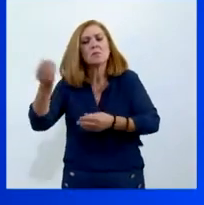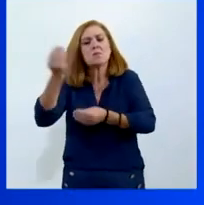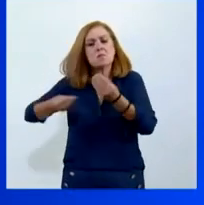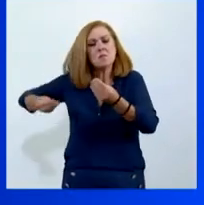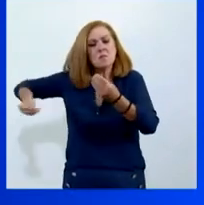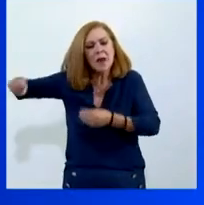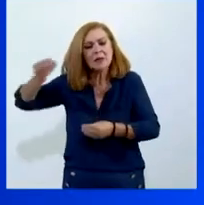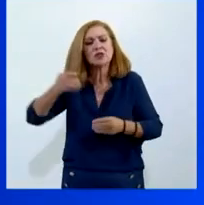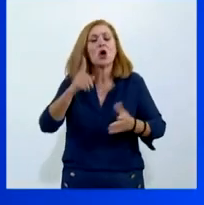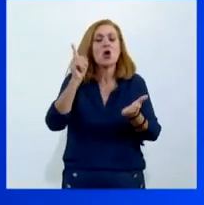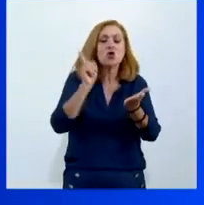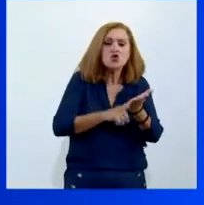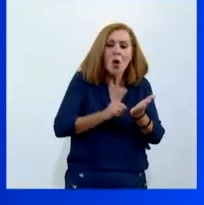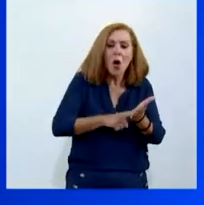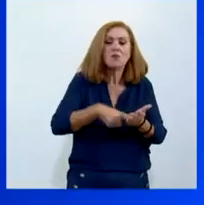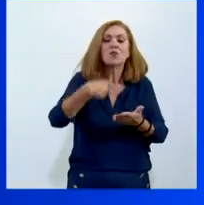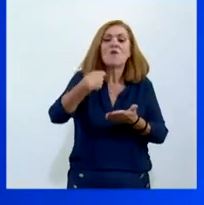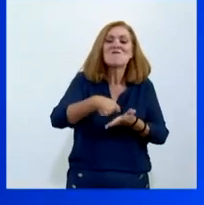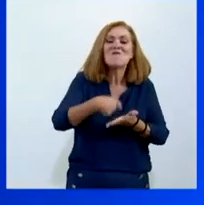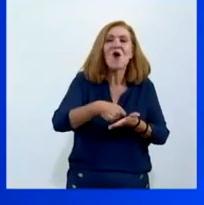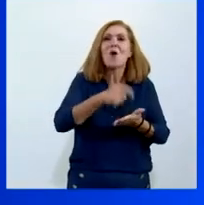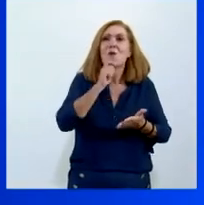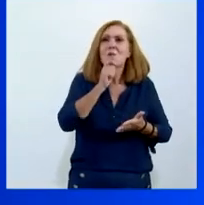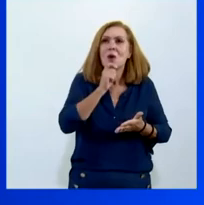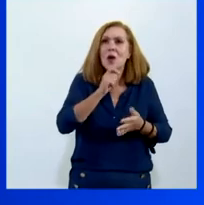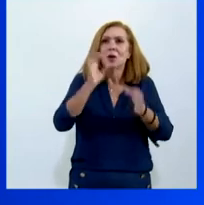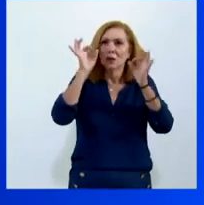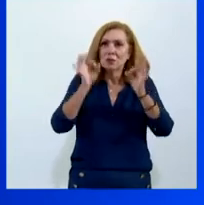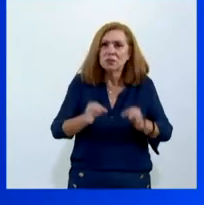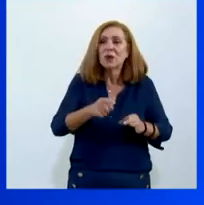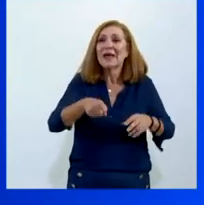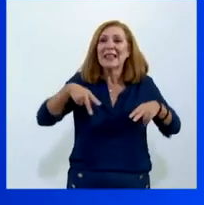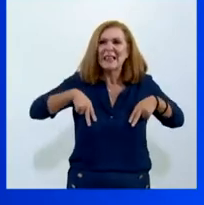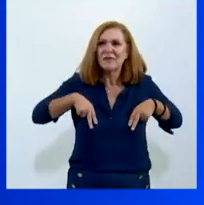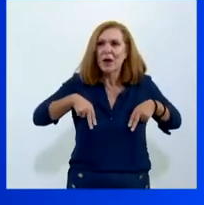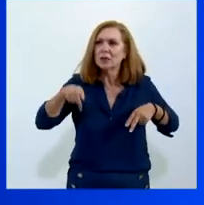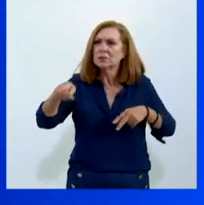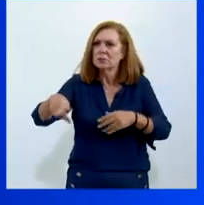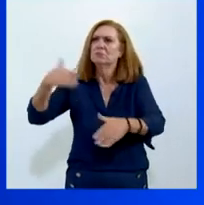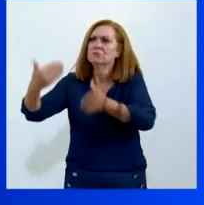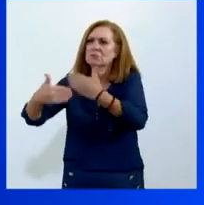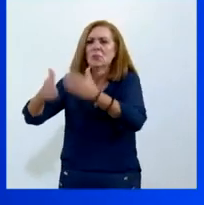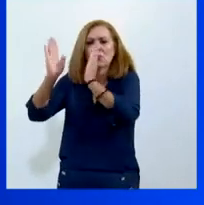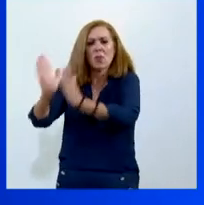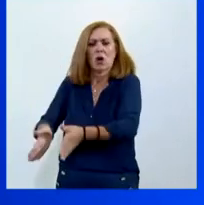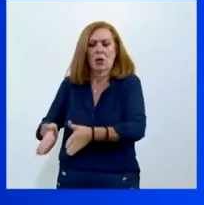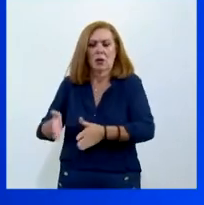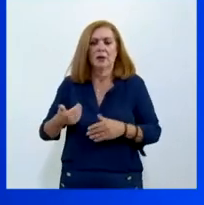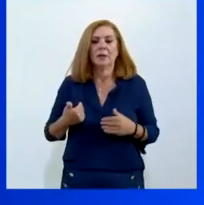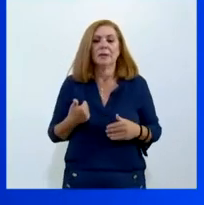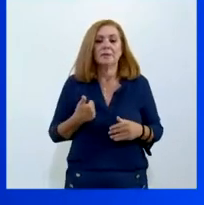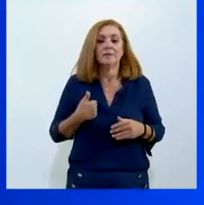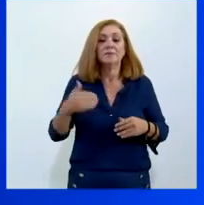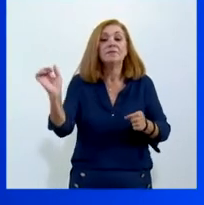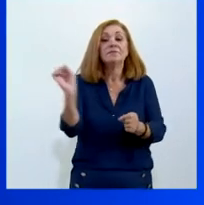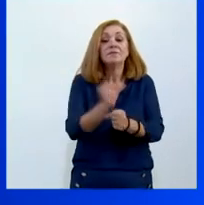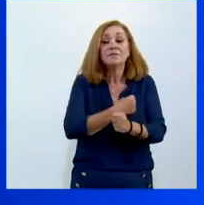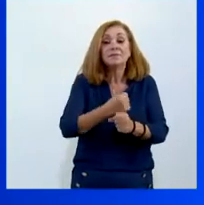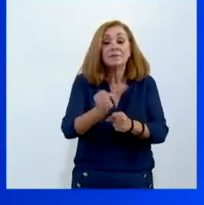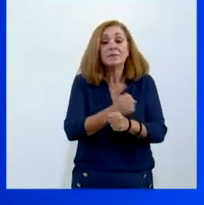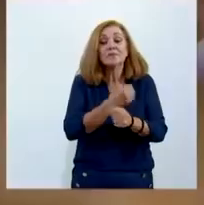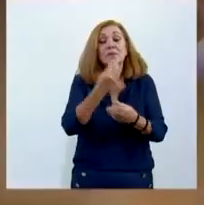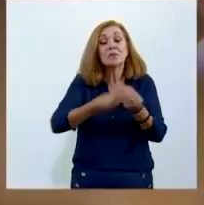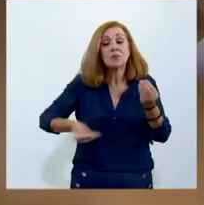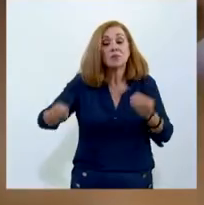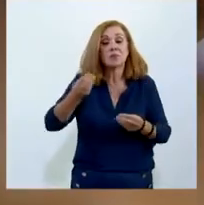τη στοχοθεσία και τη φορολογική πολιτική την οποία καθορίζει η κεντρική κυβέρνηση. Επιμένω πάρα πολύ, όπως είπα και πριν,